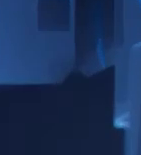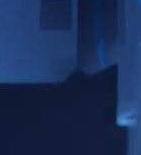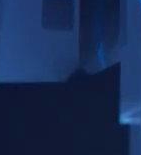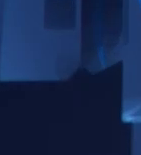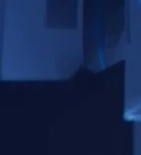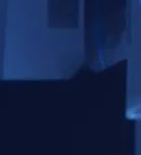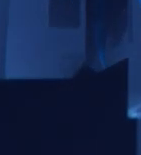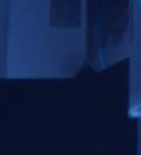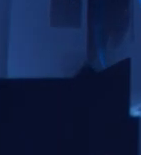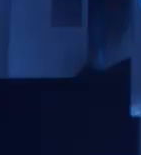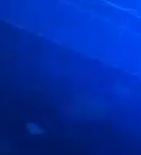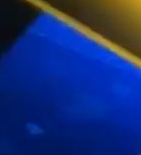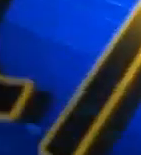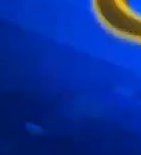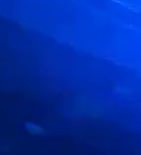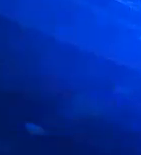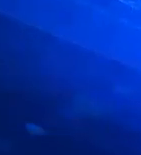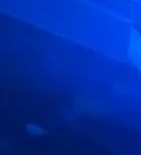из Кегенского района.